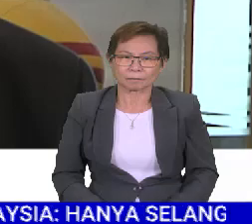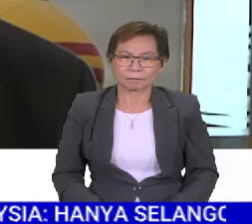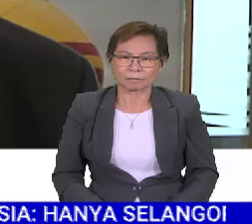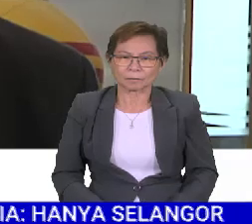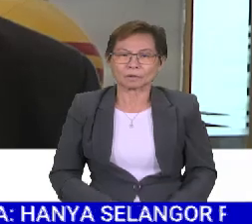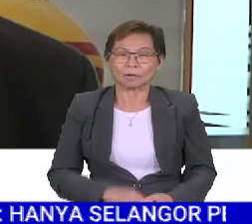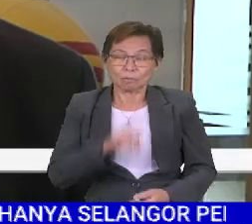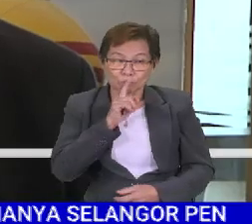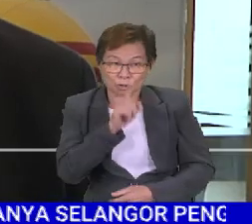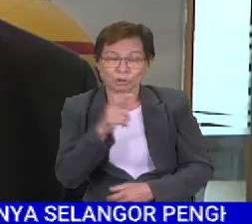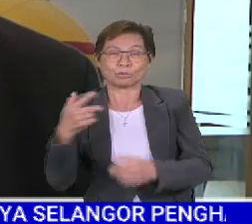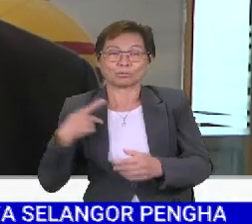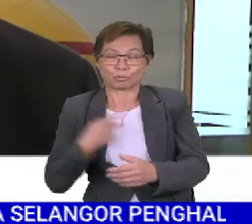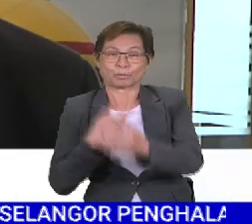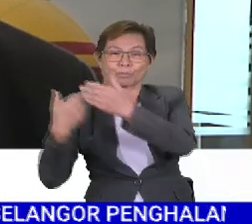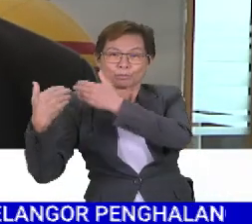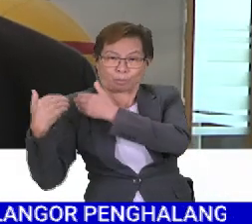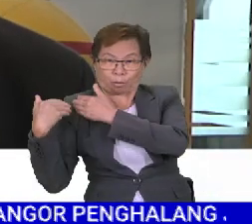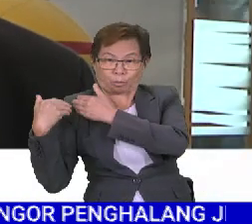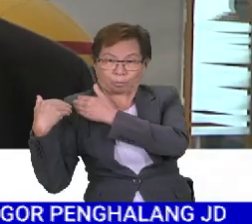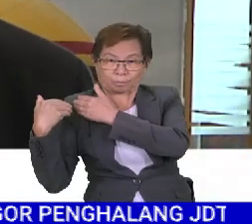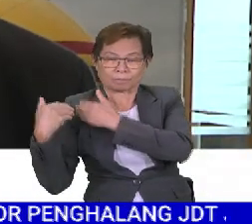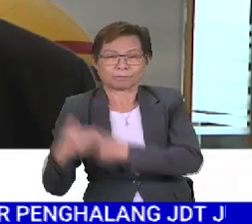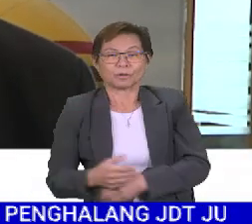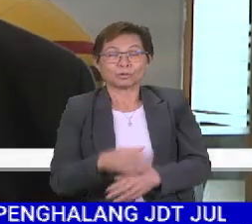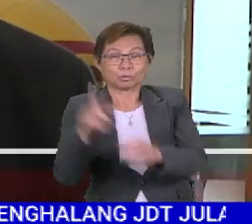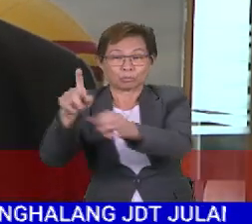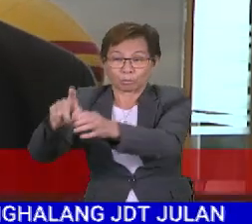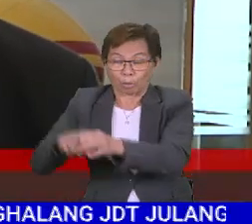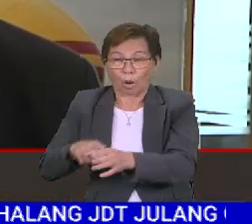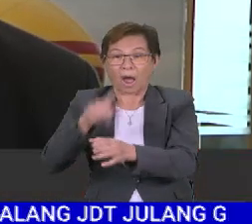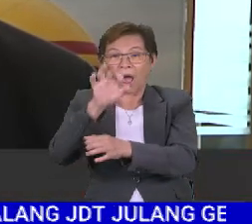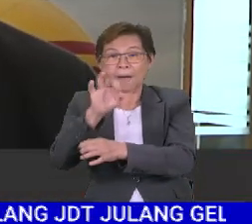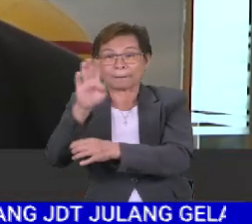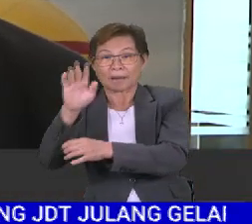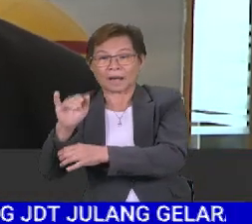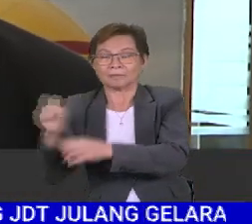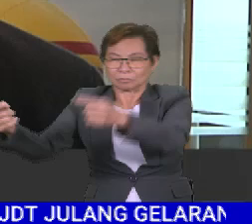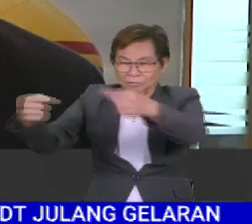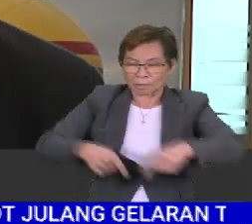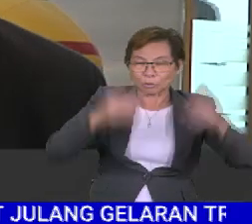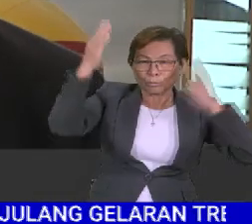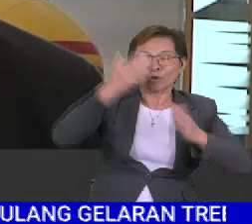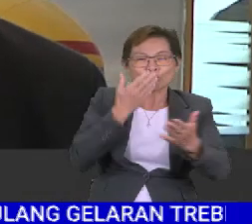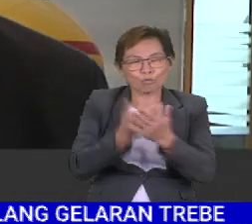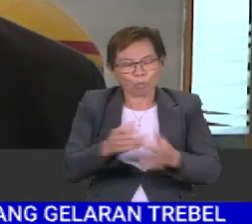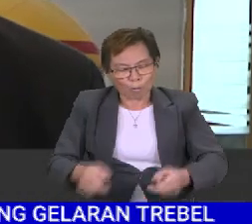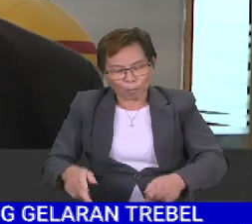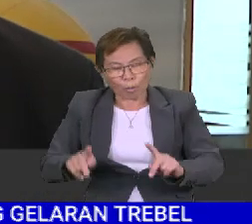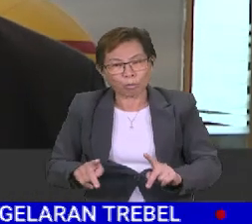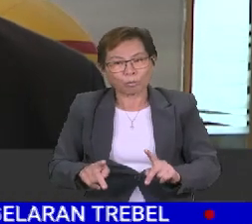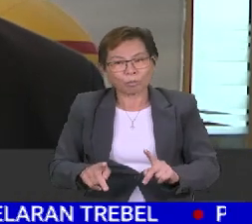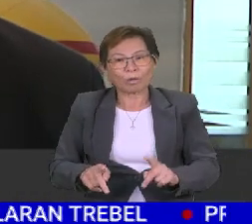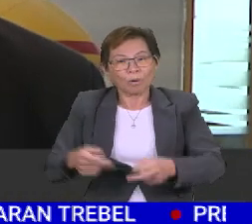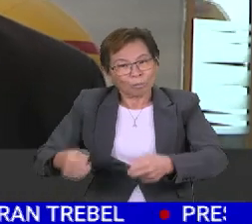To make sure that we play our part as a key logistics player and to attract more FDIs into Malaysia. I think this is a great, ample, good opportunity, a